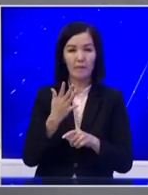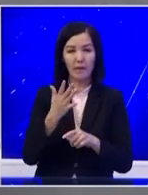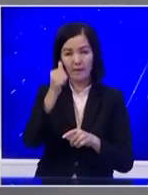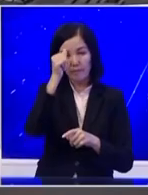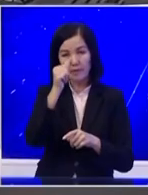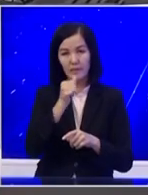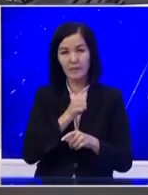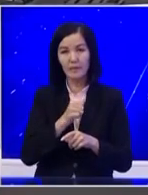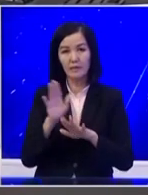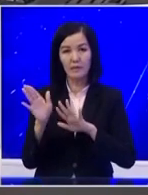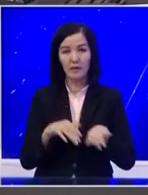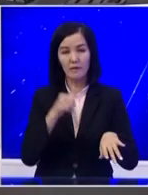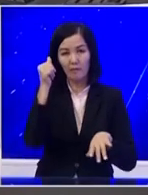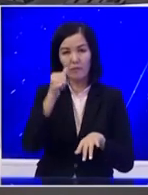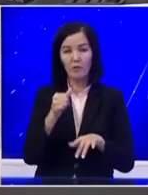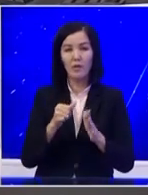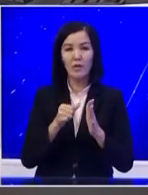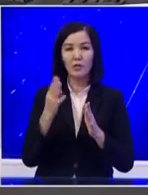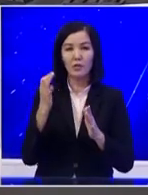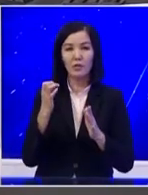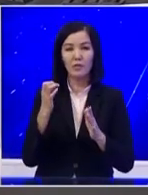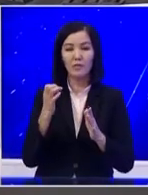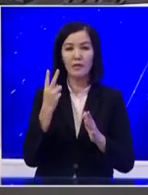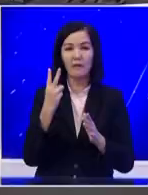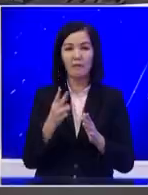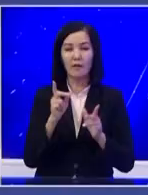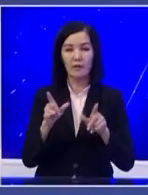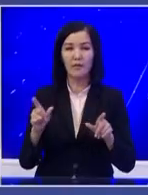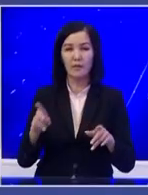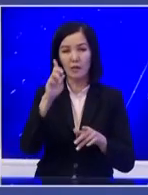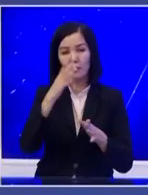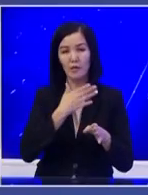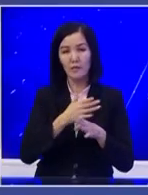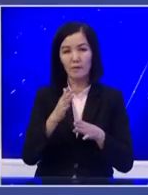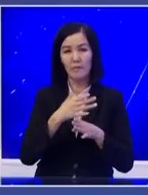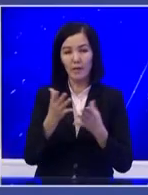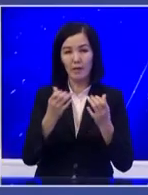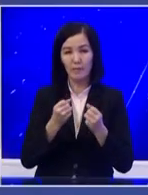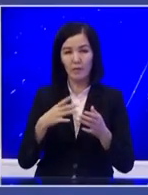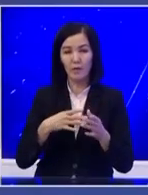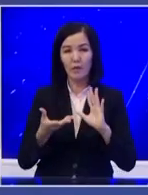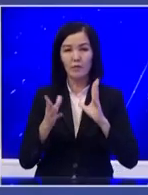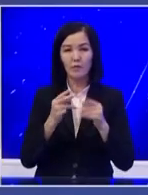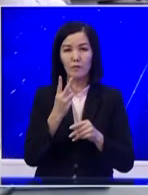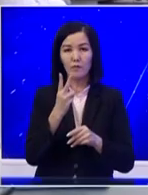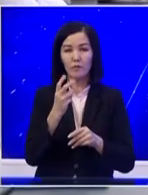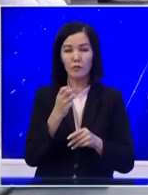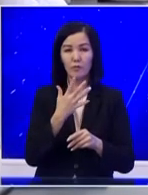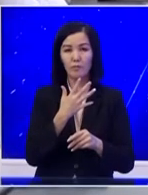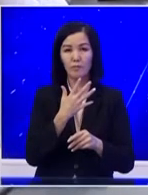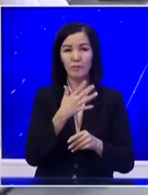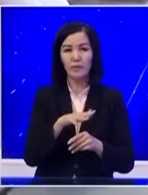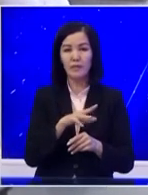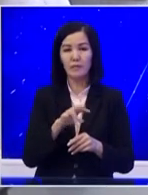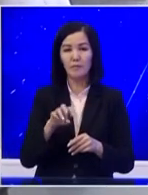текущего года 462 жителя Алматинской области получили государственные гранты по программе «Енбек» на сумму около 250 миллионов